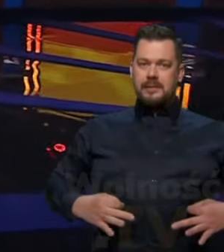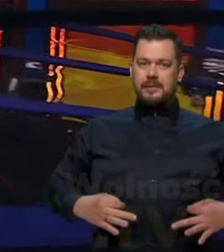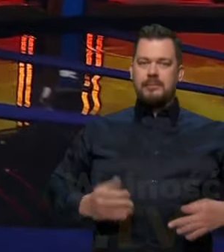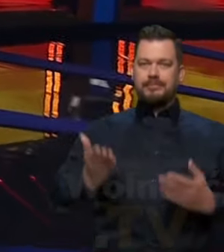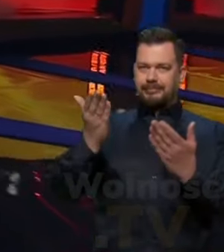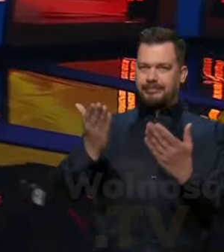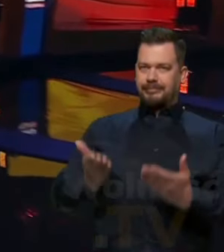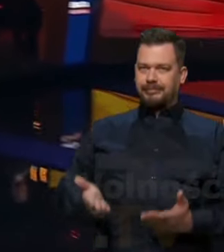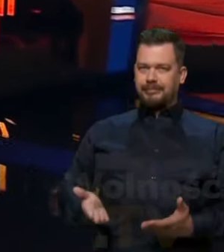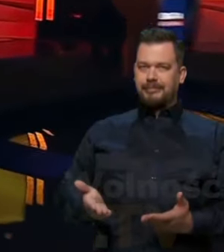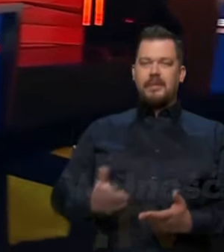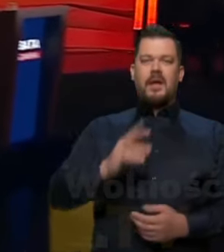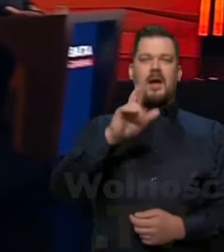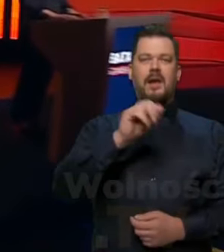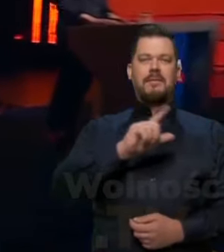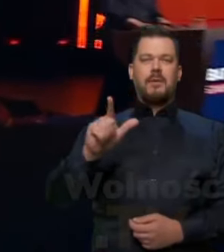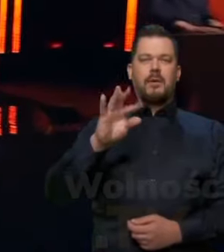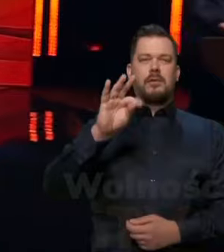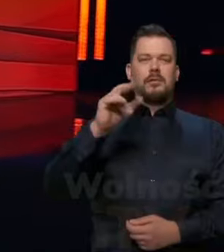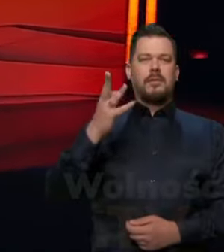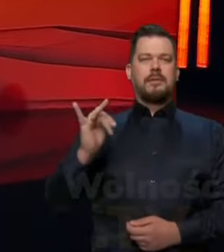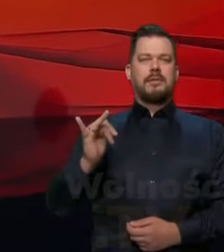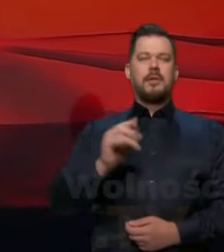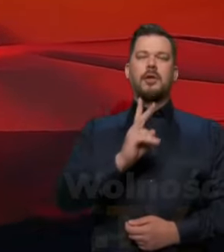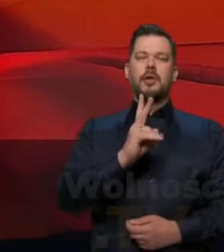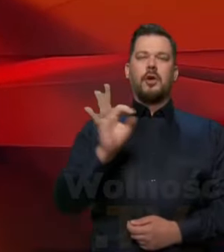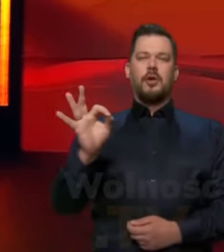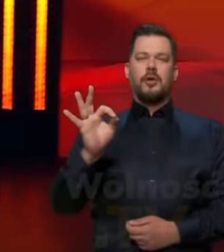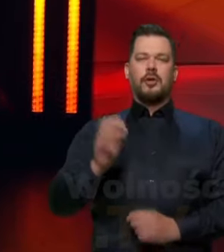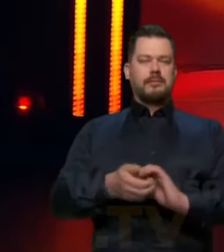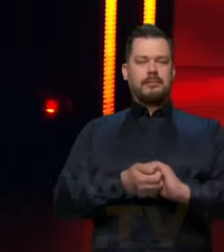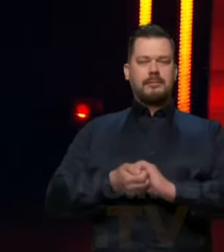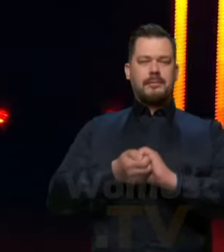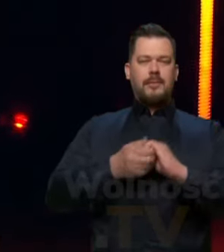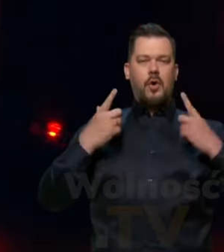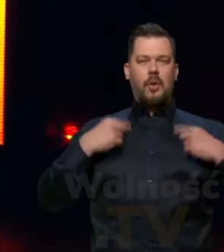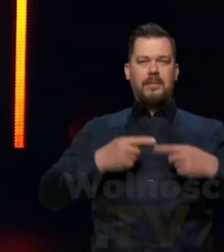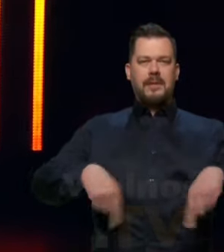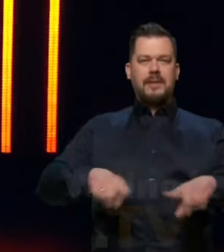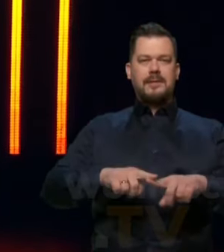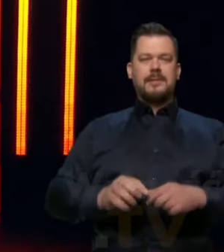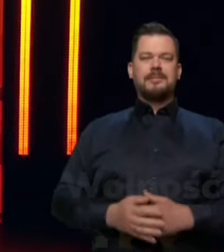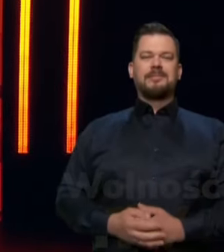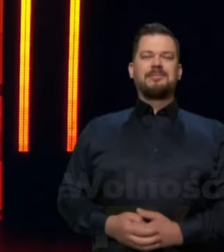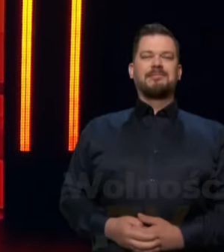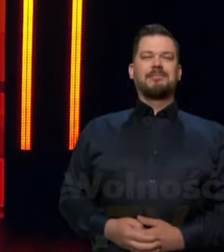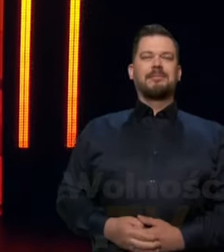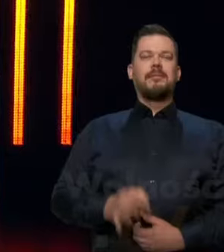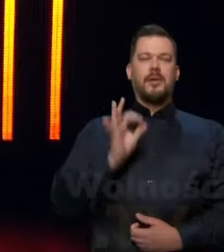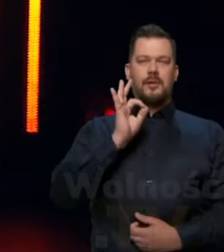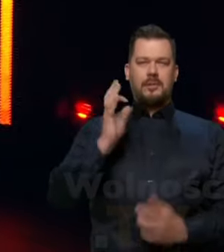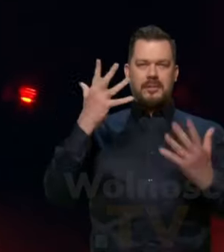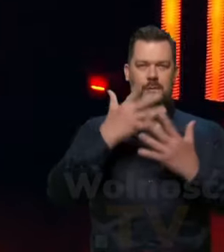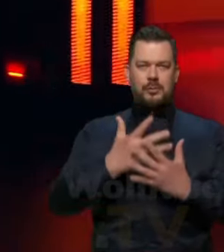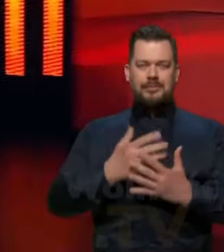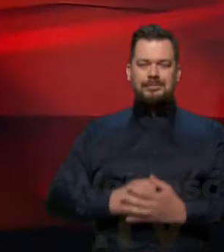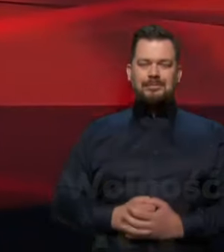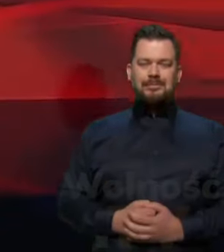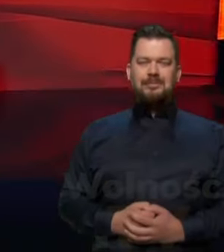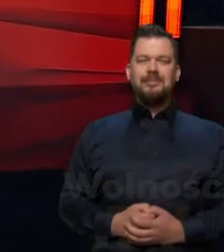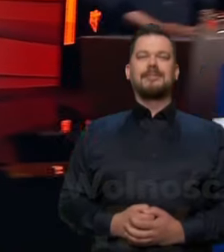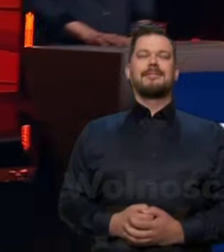przed państwem Rafał Trzaskowski, Koalicyjny Komitet Wyborczy, Koalicja Obywatelska. Dobry wieczór.